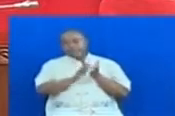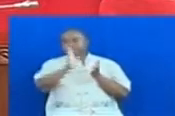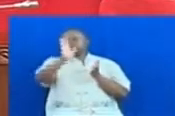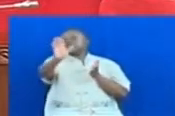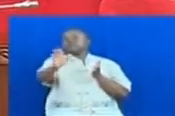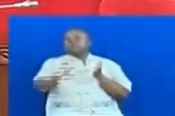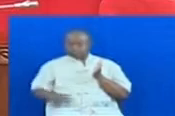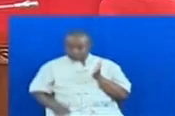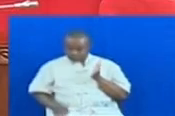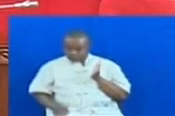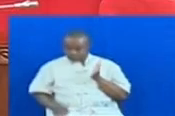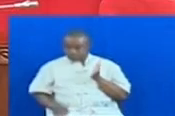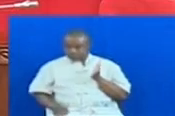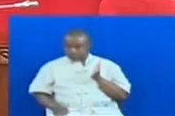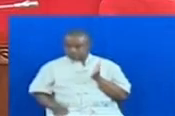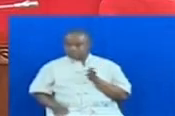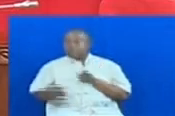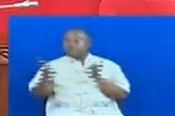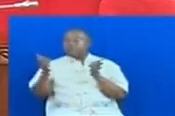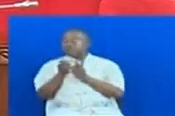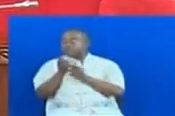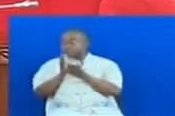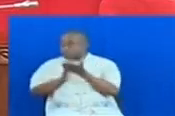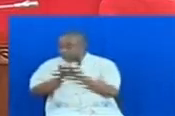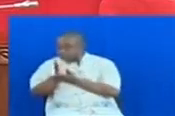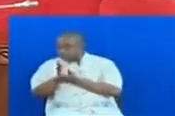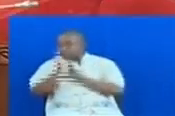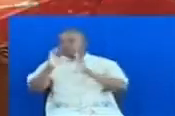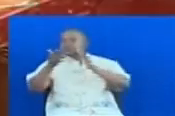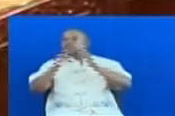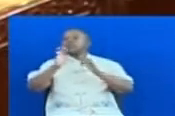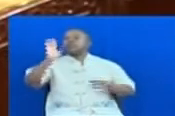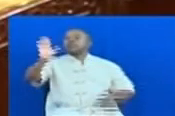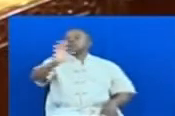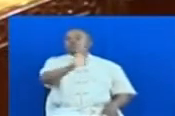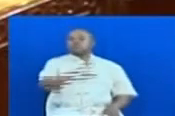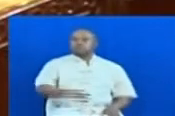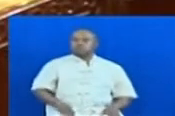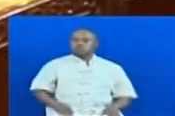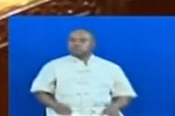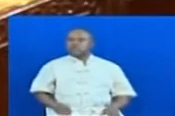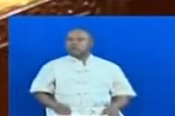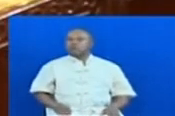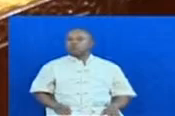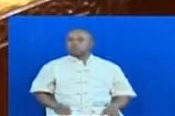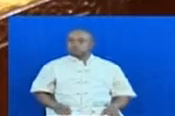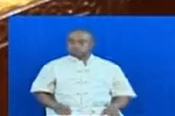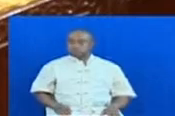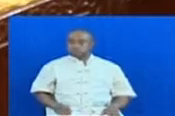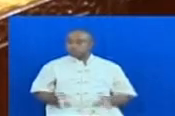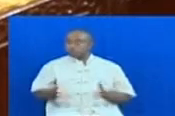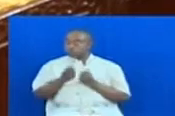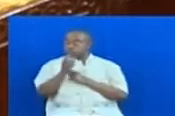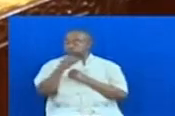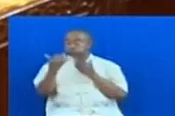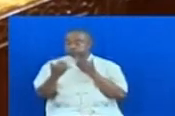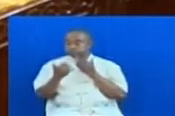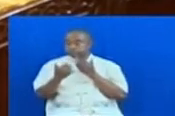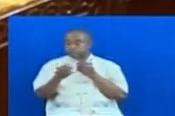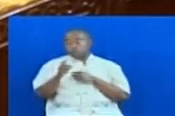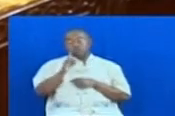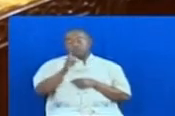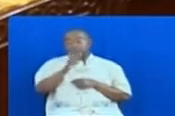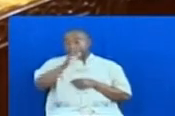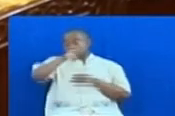kupitia kwenye simu zenu na pia kupitia kwenye barua pepe. Sasa kwa sababu hatujaelezwa kwamba hizo taarifa zitatumwa